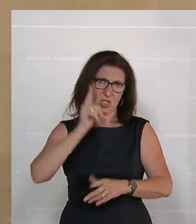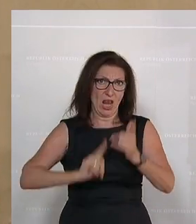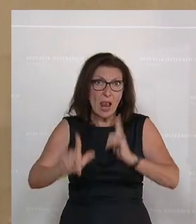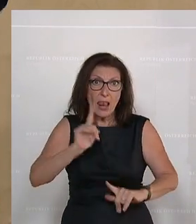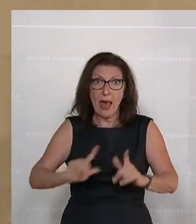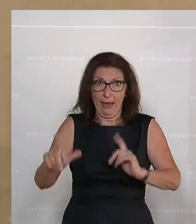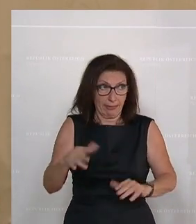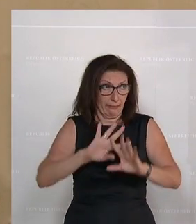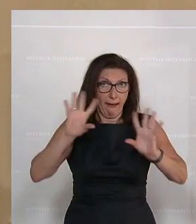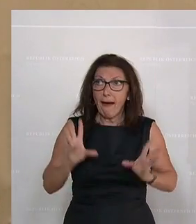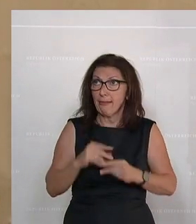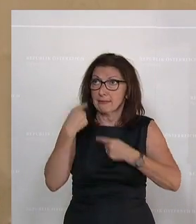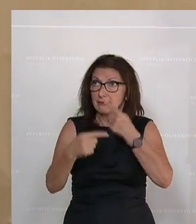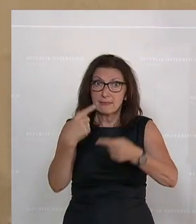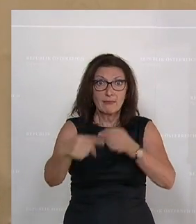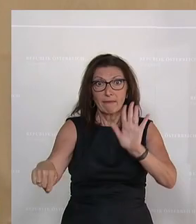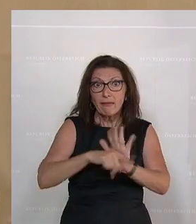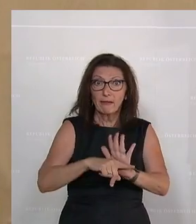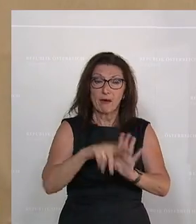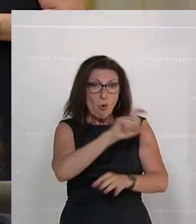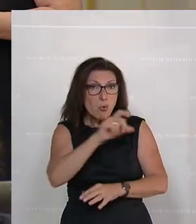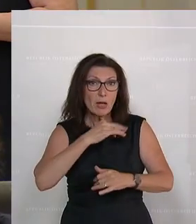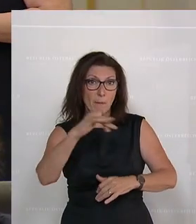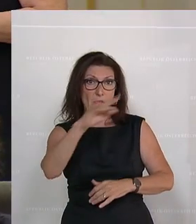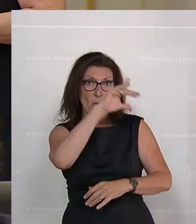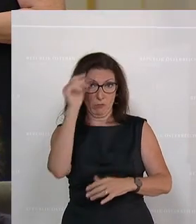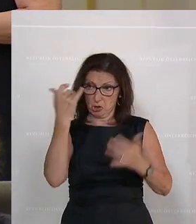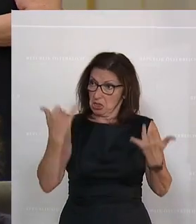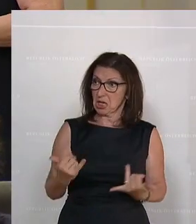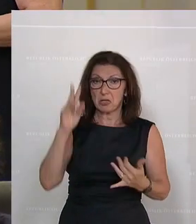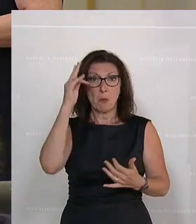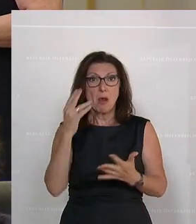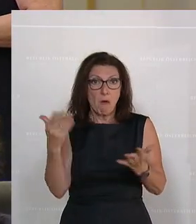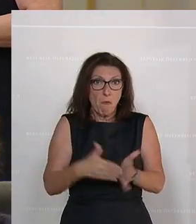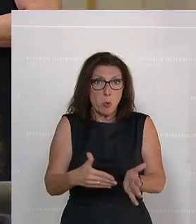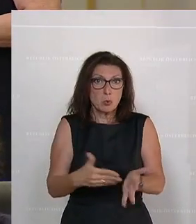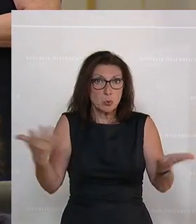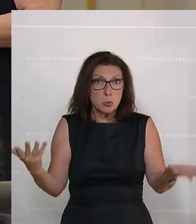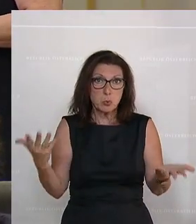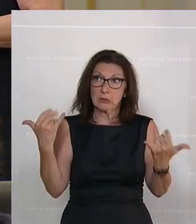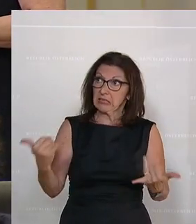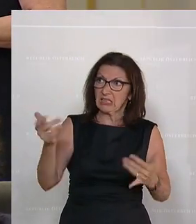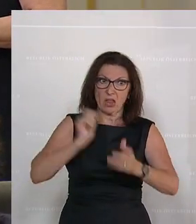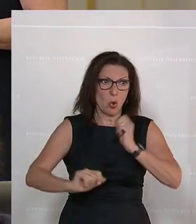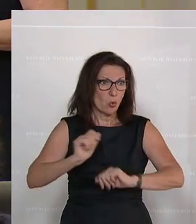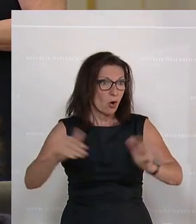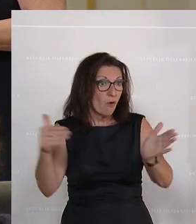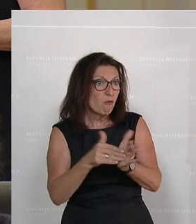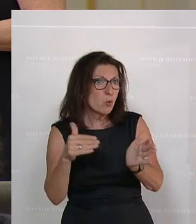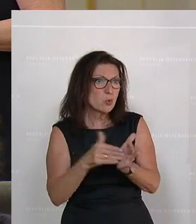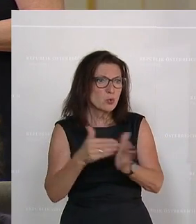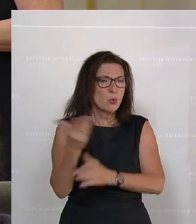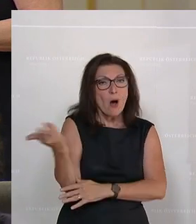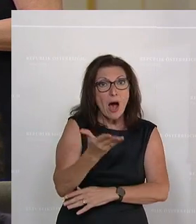bleiben hunderte millionen menschen fragen sich in der zwischenzeit wofür müssen wir diese note und dieses elend ertragen